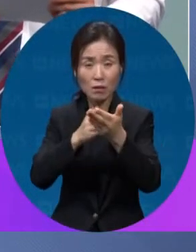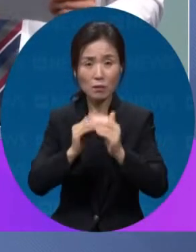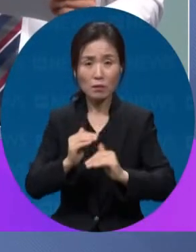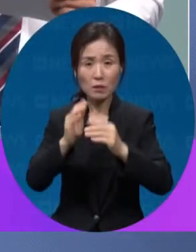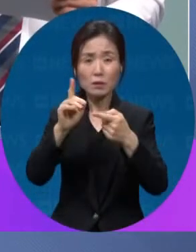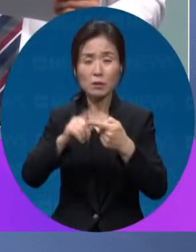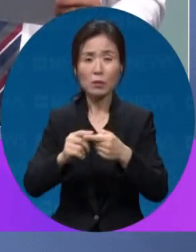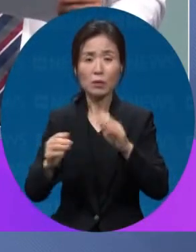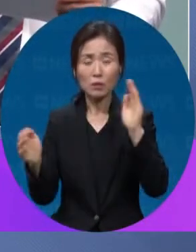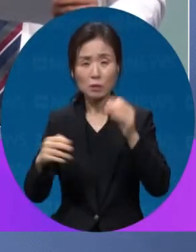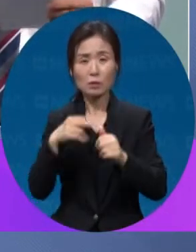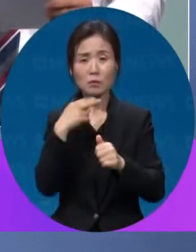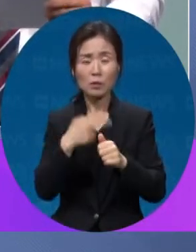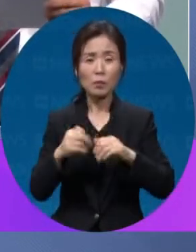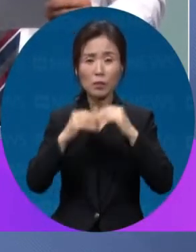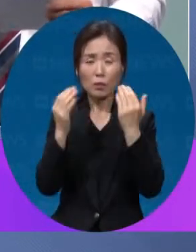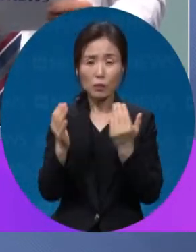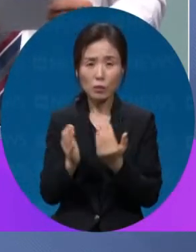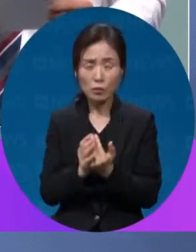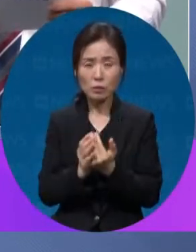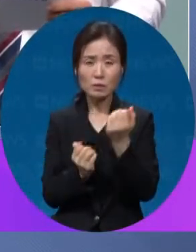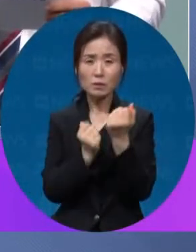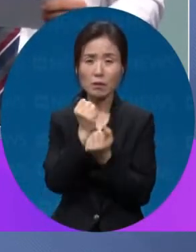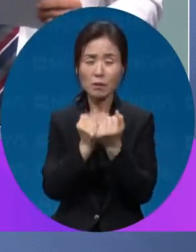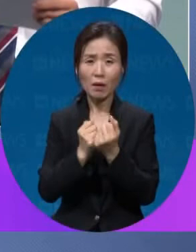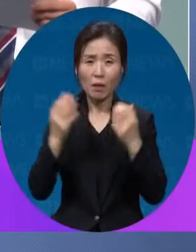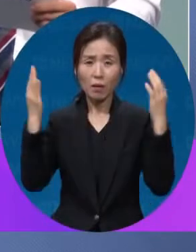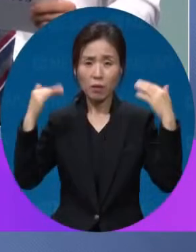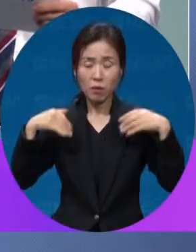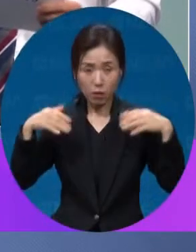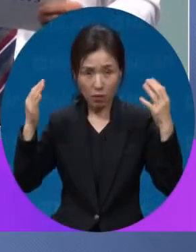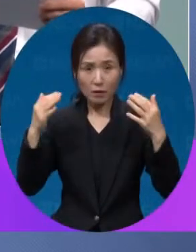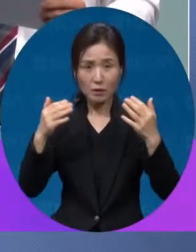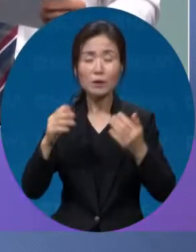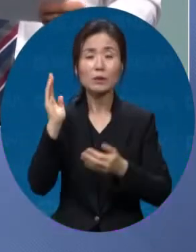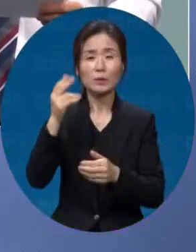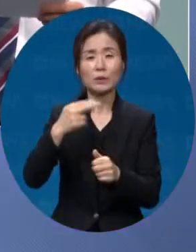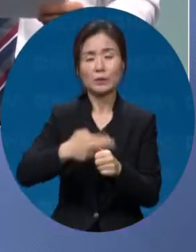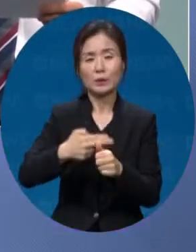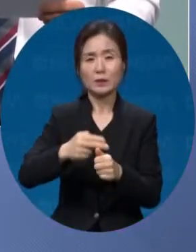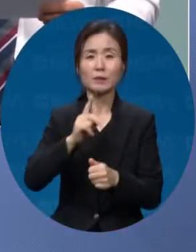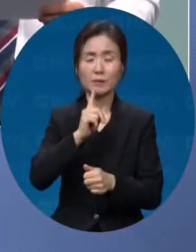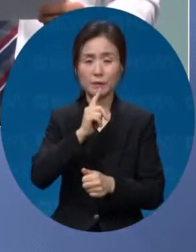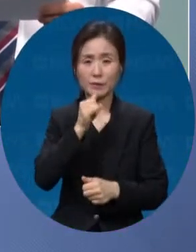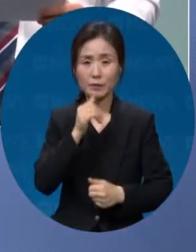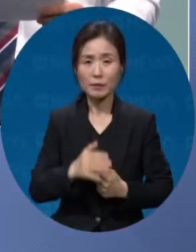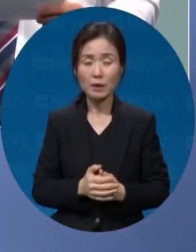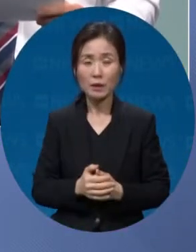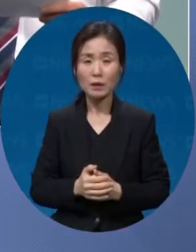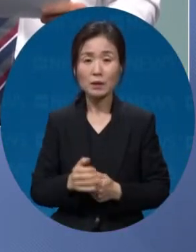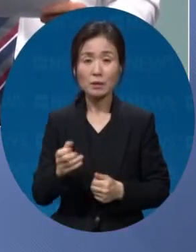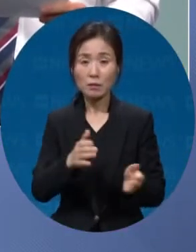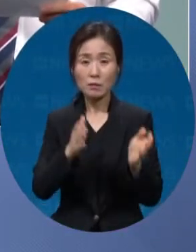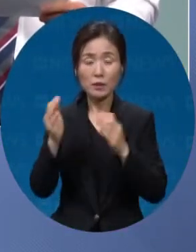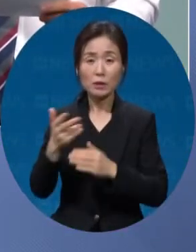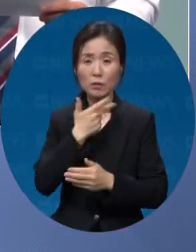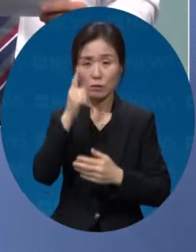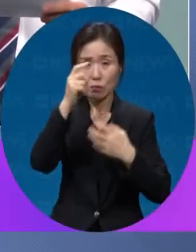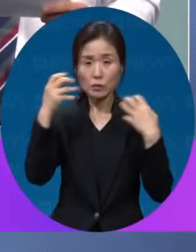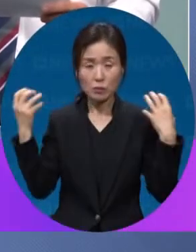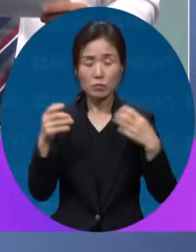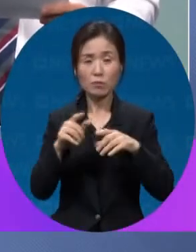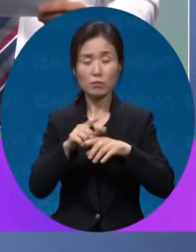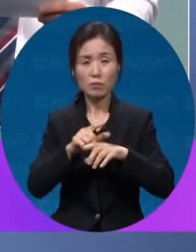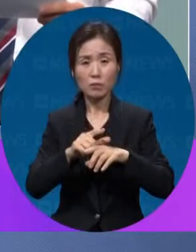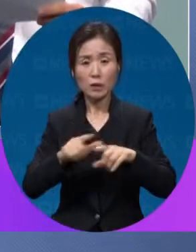교사와 학생 모두 제대로 안내 받지 못했다는 게 교사들의 주장입니다 반대로 영국 정부는 나름 객관적인 평가를